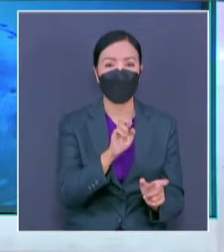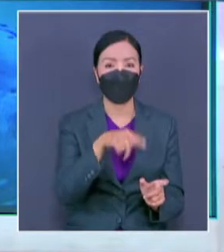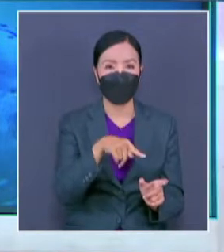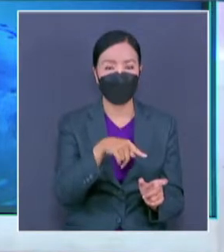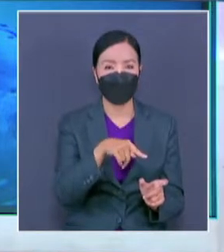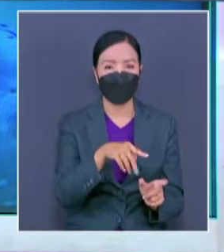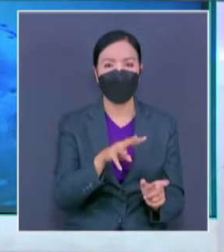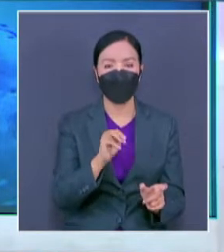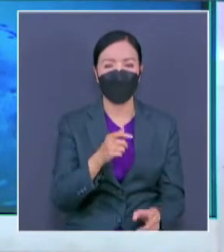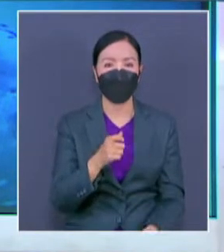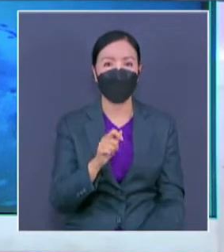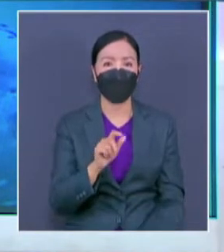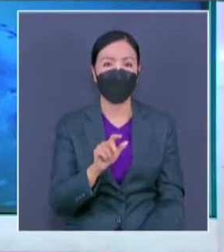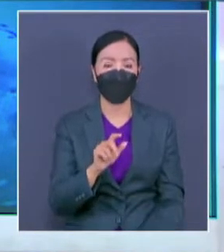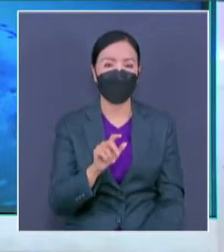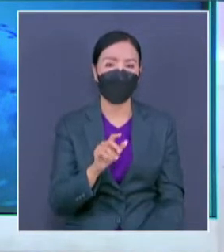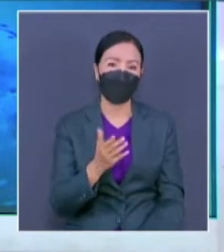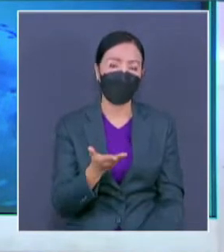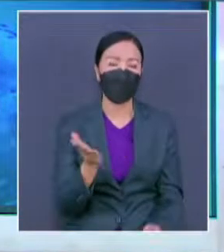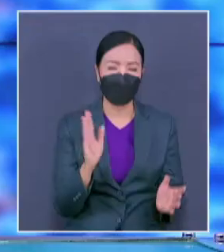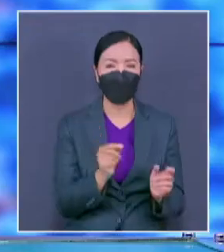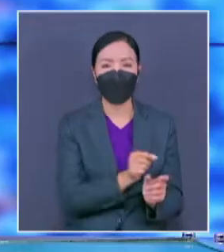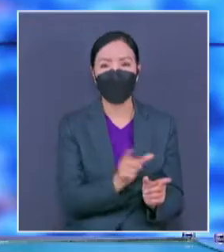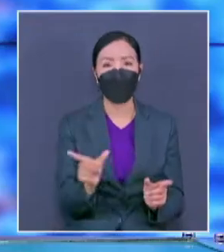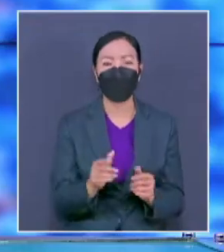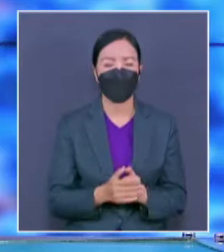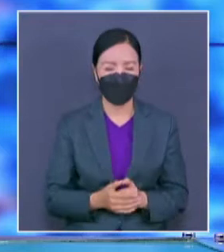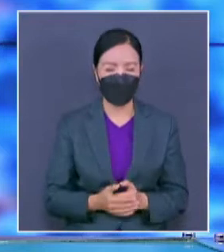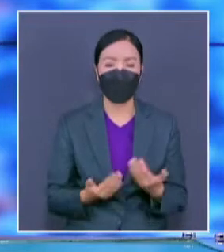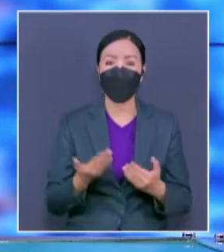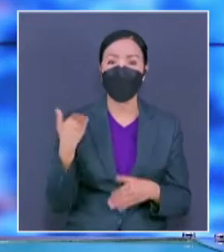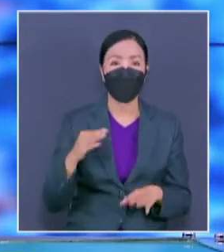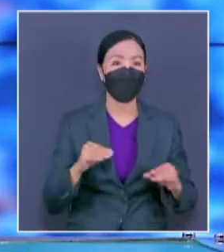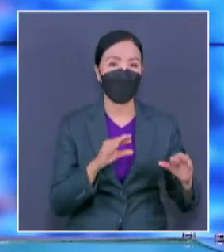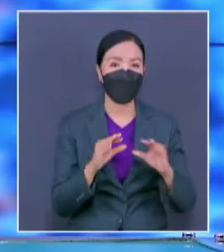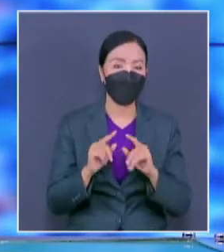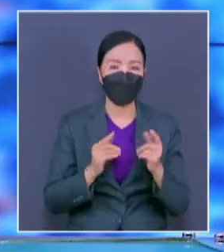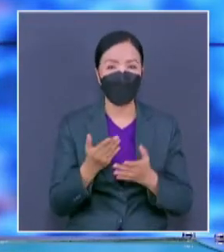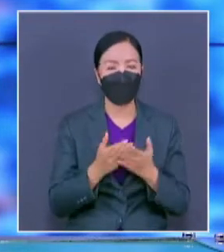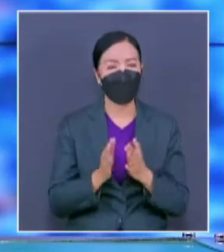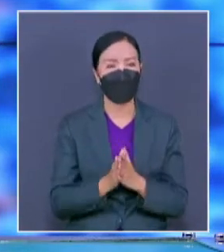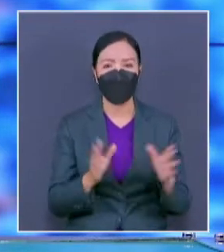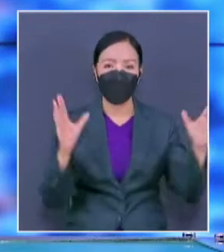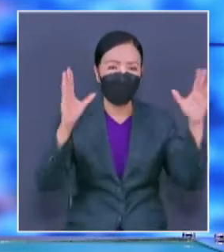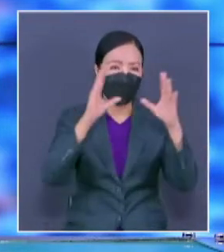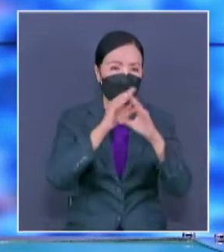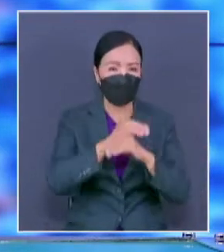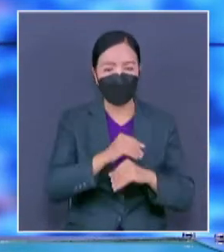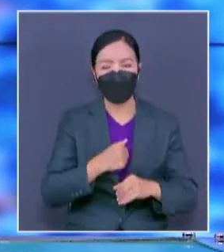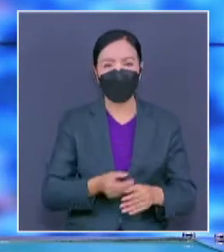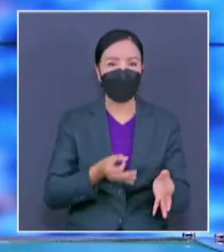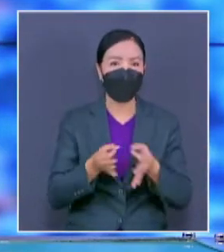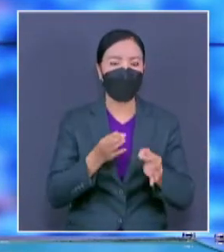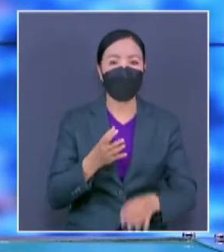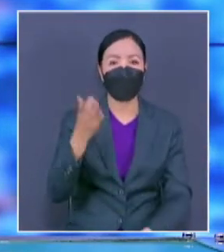ล้วก็มีผลออกมาช่วงเย็นนะครับแล้วก็หลังจากนั้นปรากฏว่ากลายเป็นกระแสในโลกออนไลน์กลางดึกก็ต้องมีการชี้แจงกัน